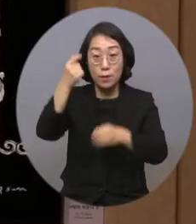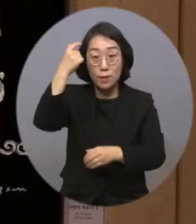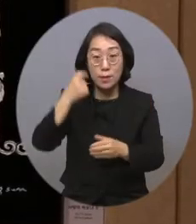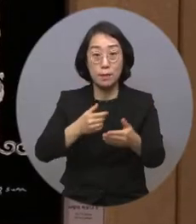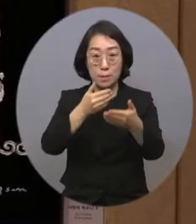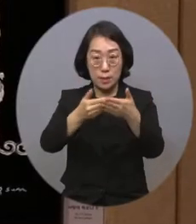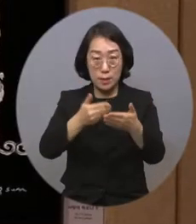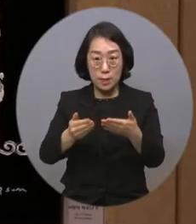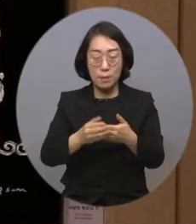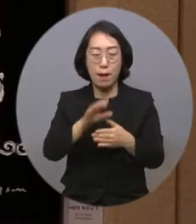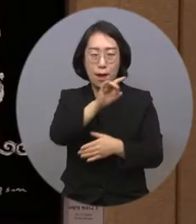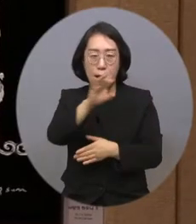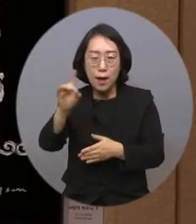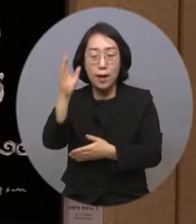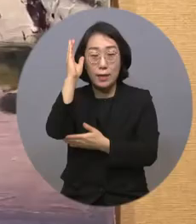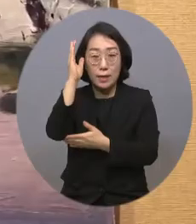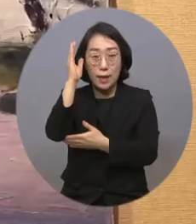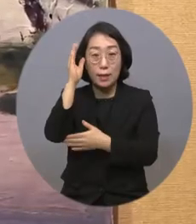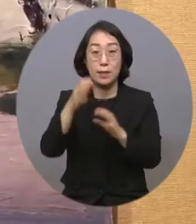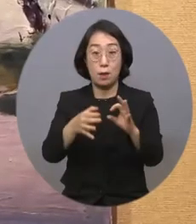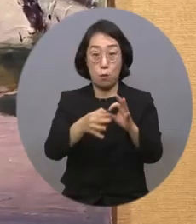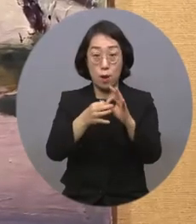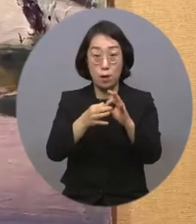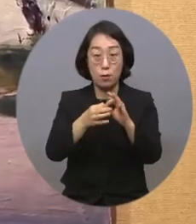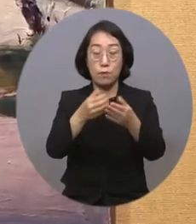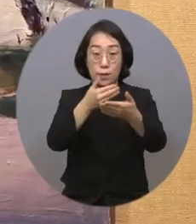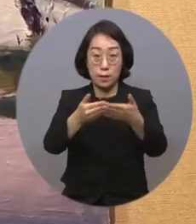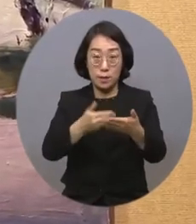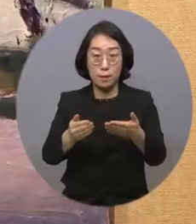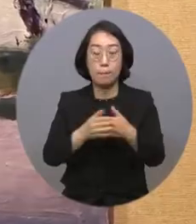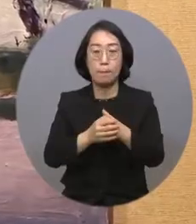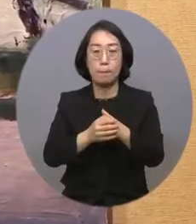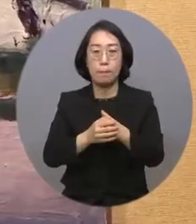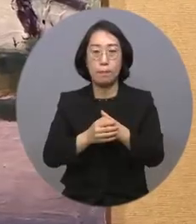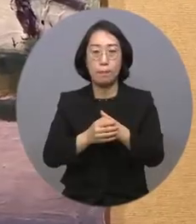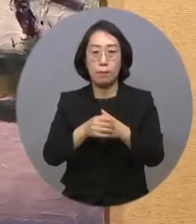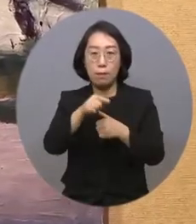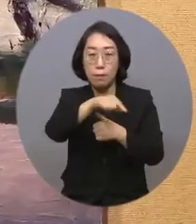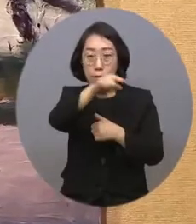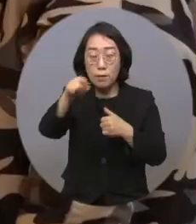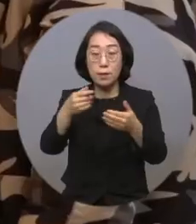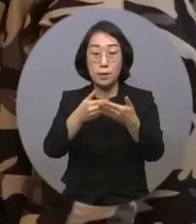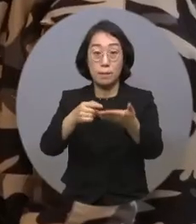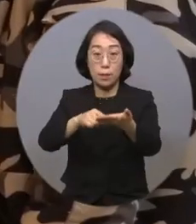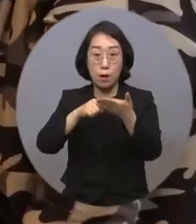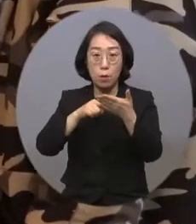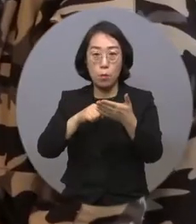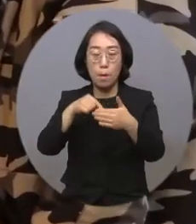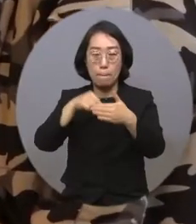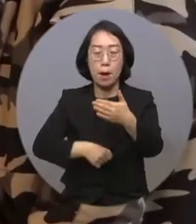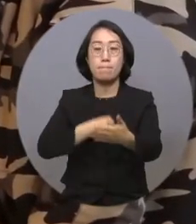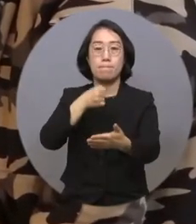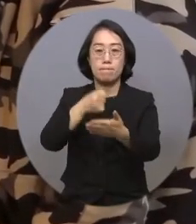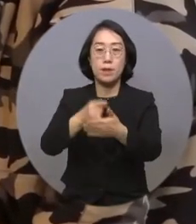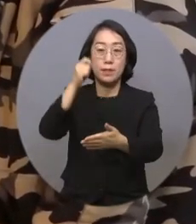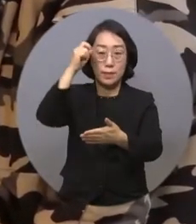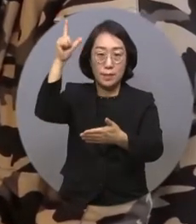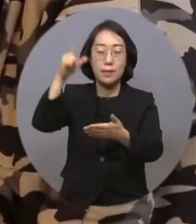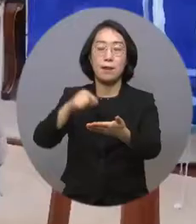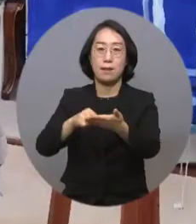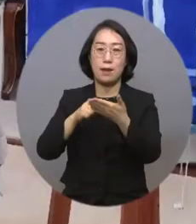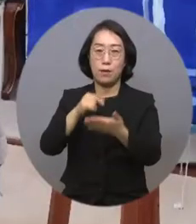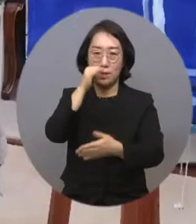그루마다 삶의 이야기가 담겨 있다며 작가와 희노애락을 함께한 작품 속에는 굳은 의지와 지혜가